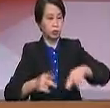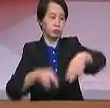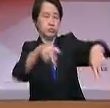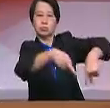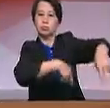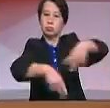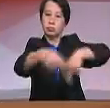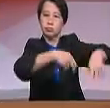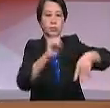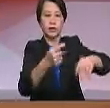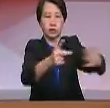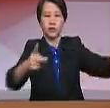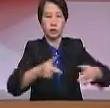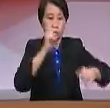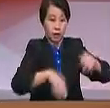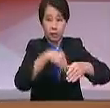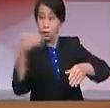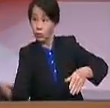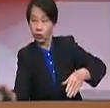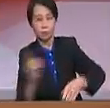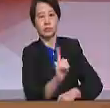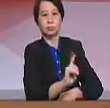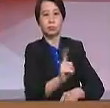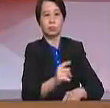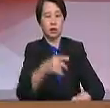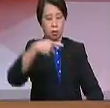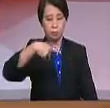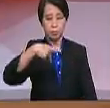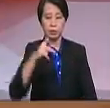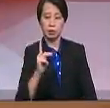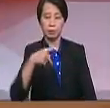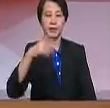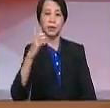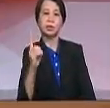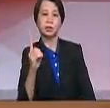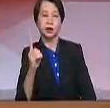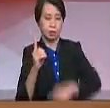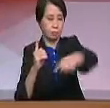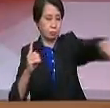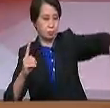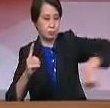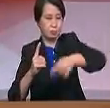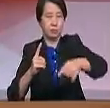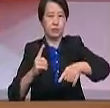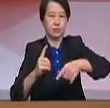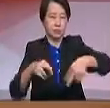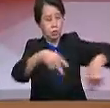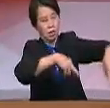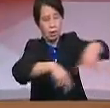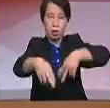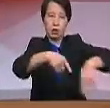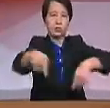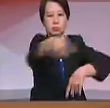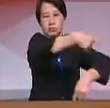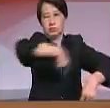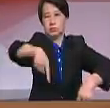telah pun ditetapkan sebagai kawasan PKPD pentadbiran ini. Daripada luar pun tidak dibenarkan masuk.